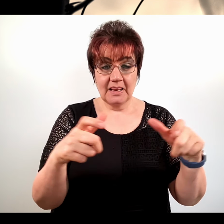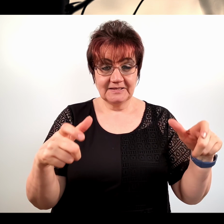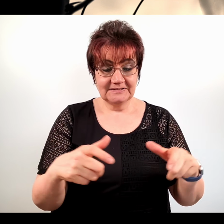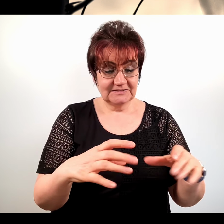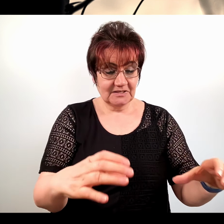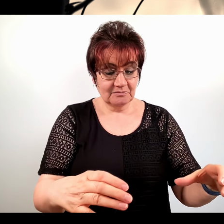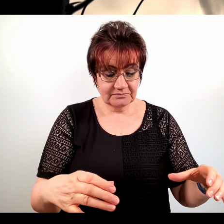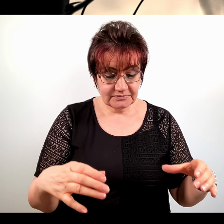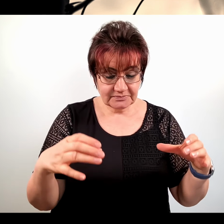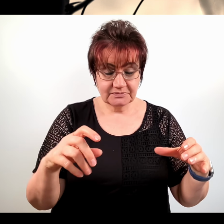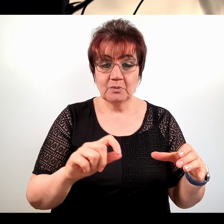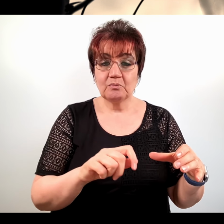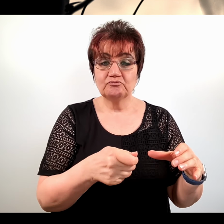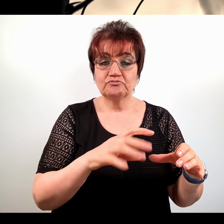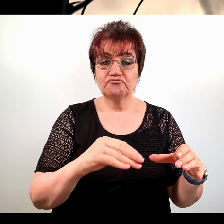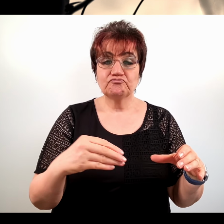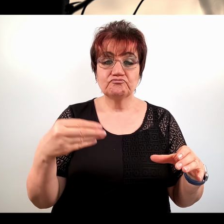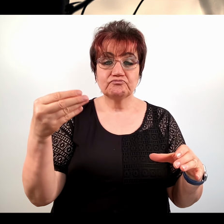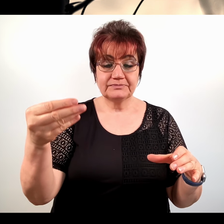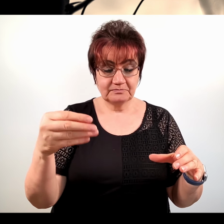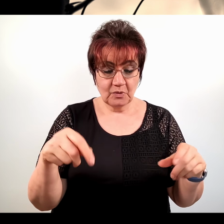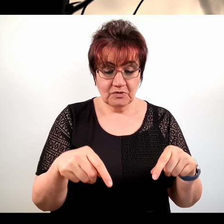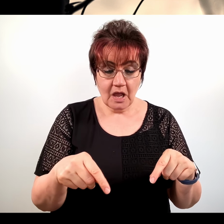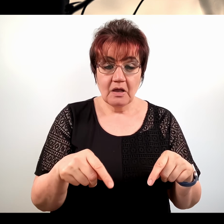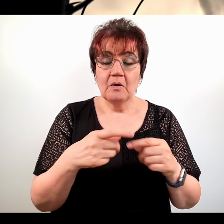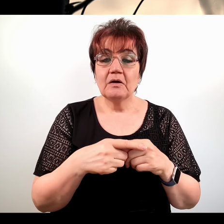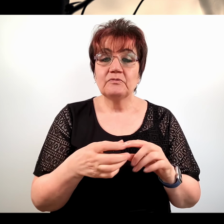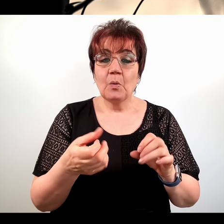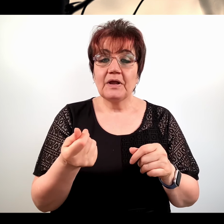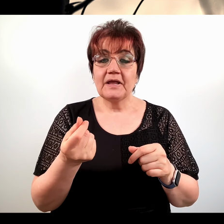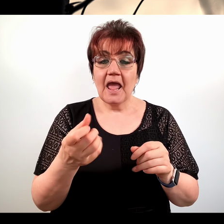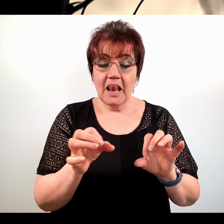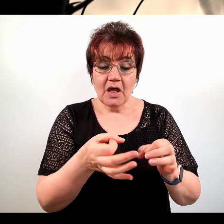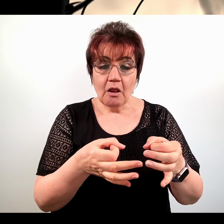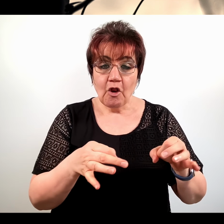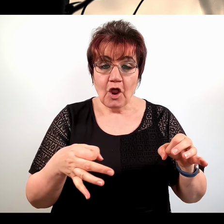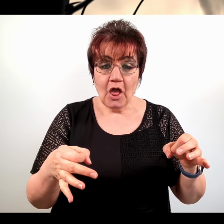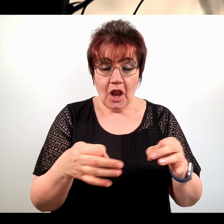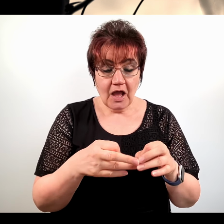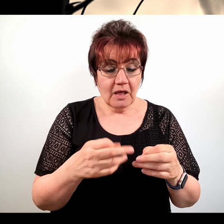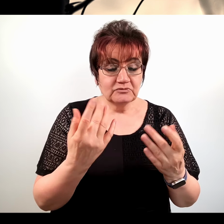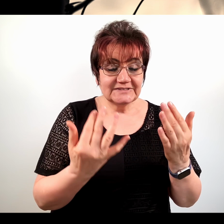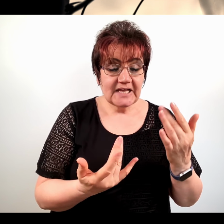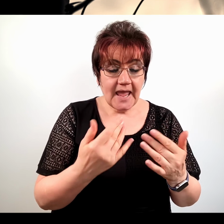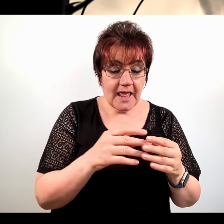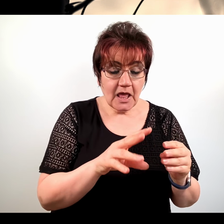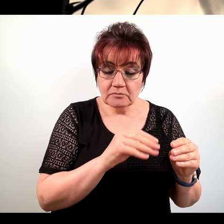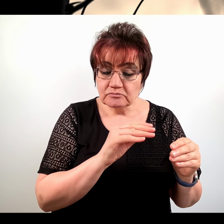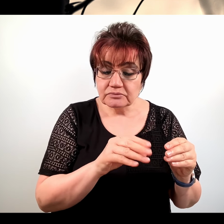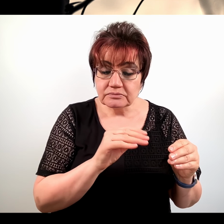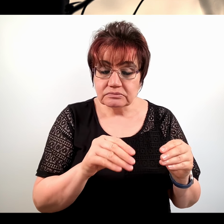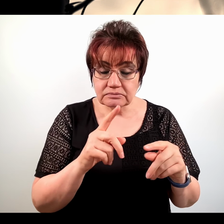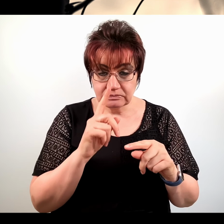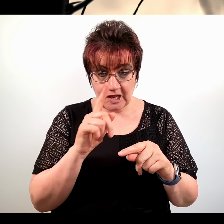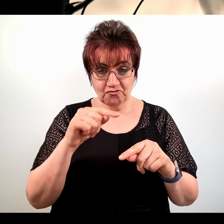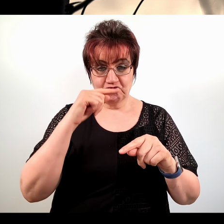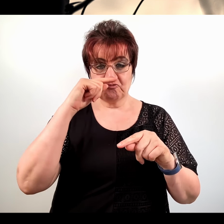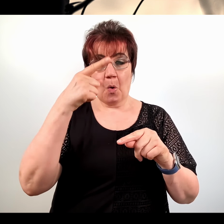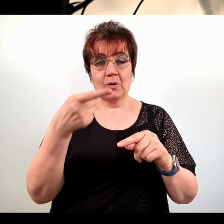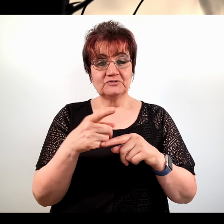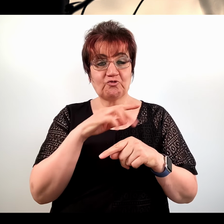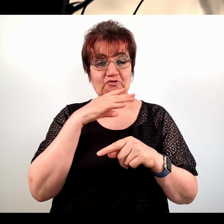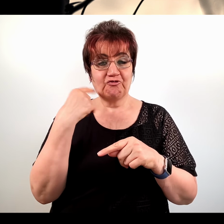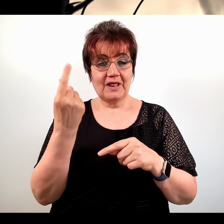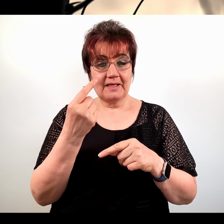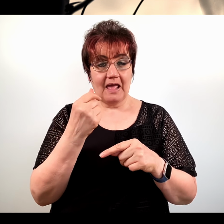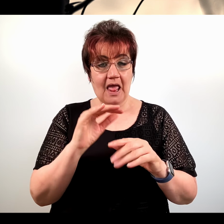schloss sie auf und zählte seine Taler. Er war stolz darauf, so viel Geld zu haben, denn das gab